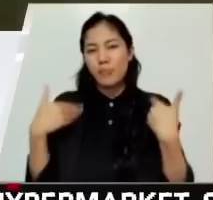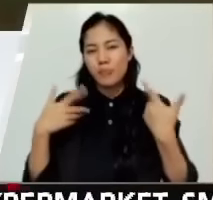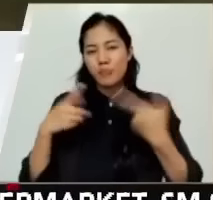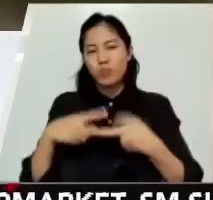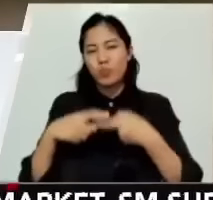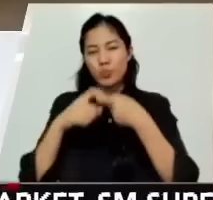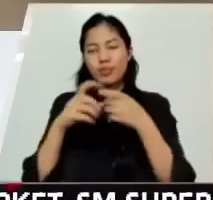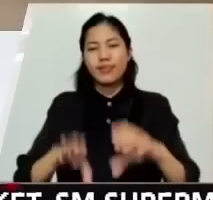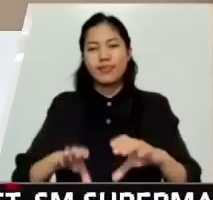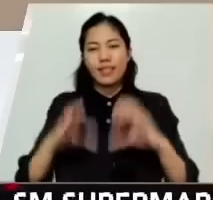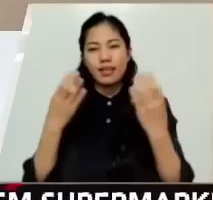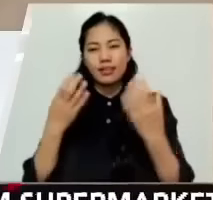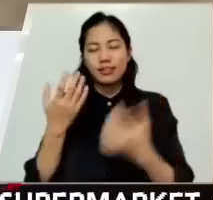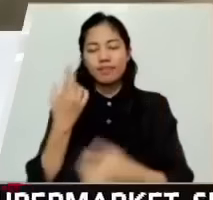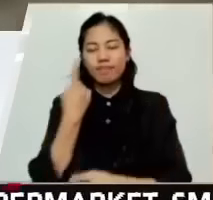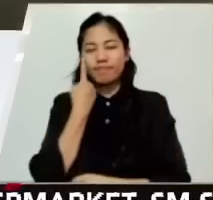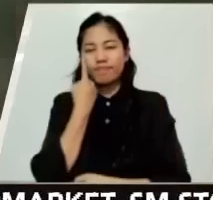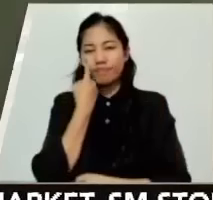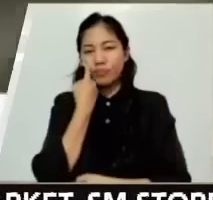sa General Santos,